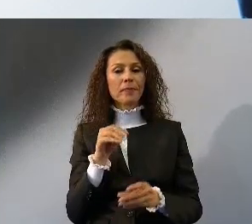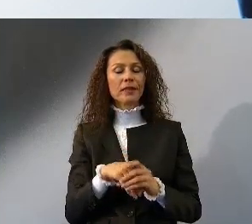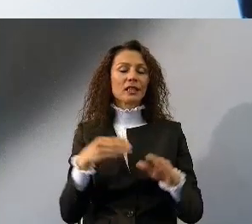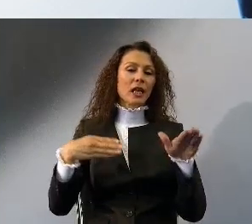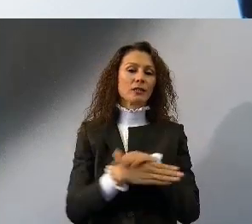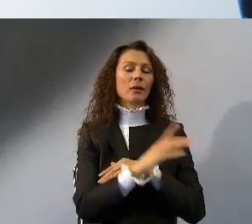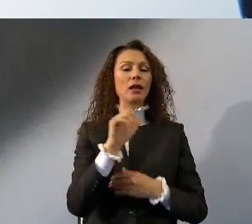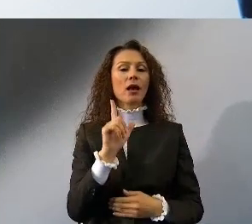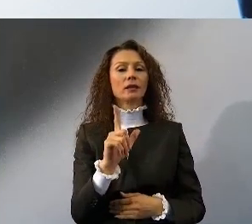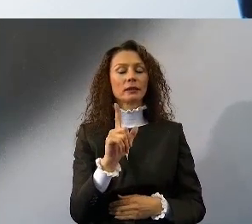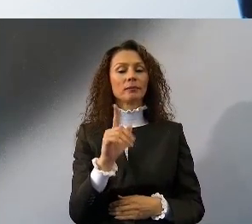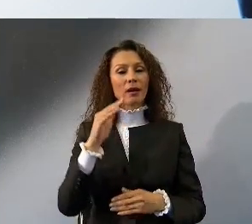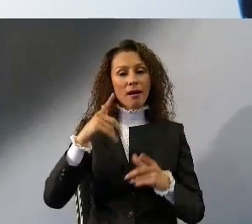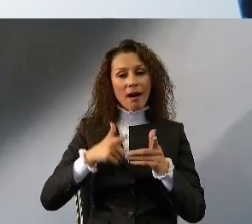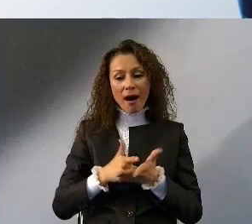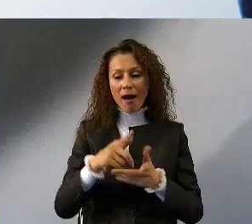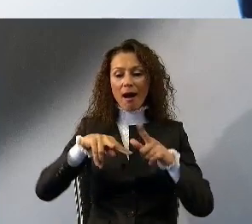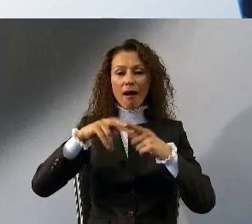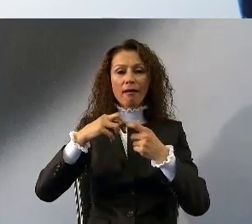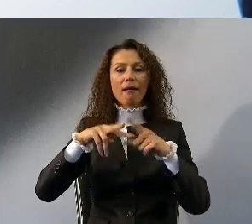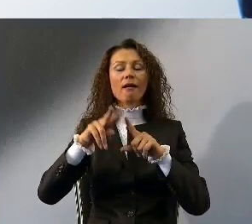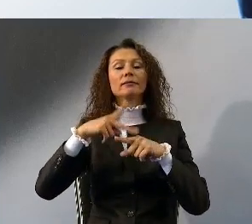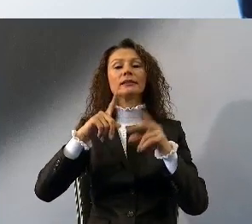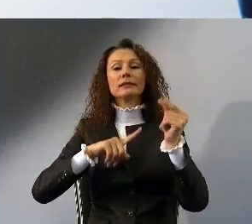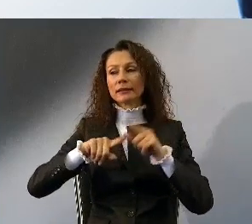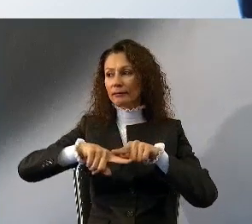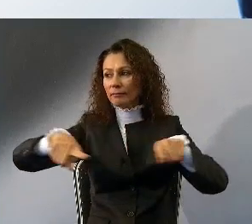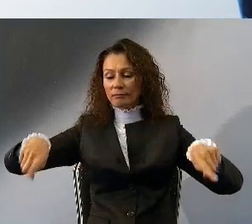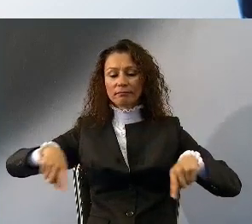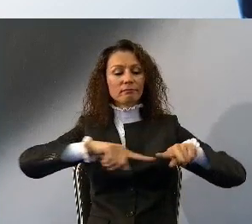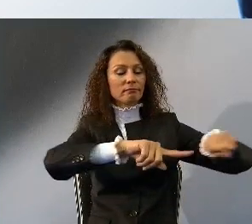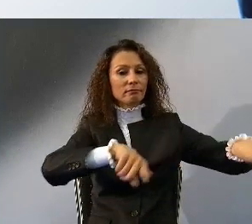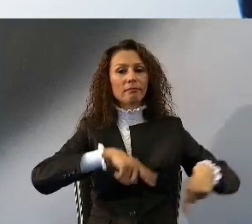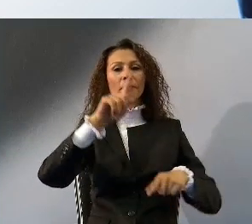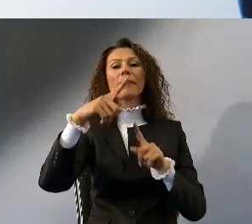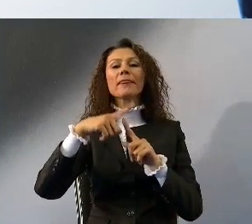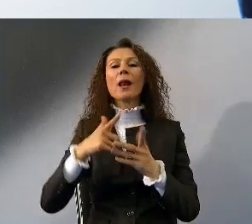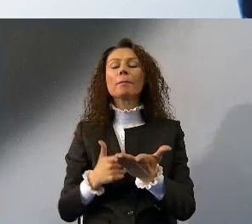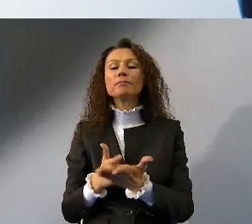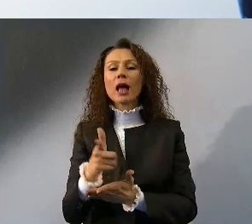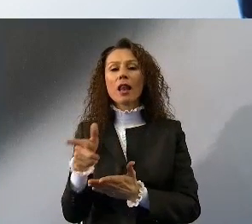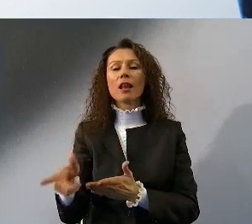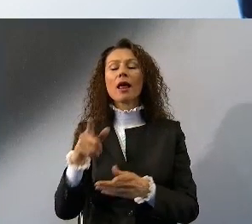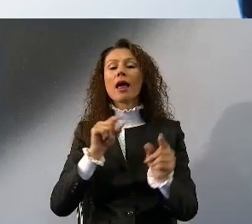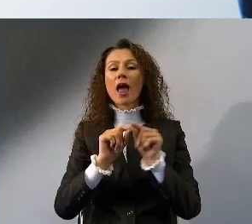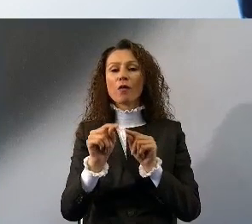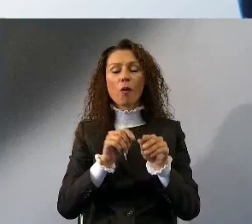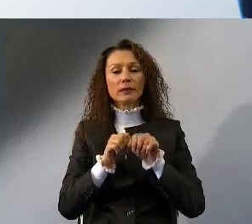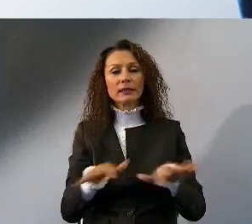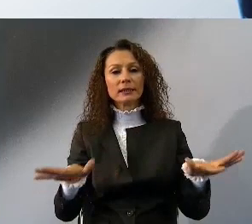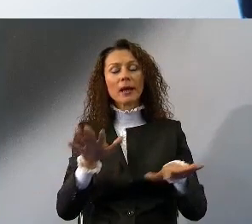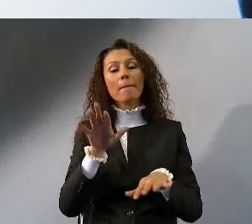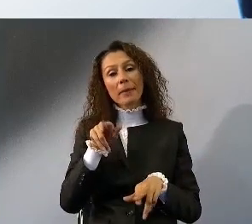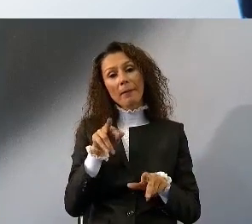geçmemiz lazım. Eğimli arazileri de içine alan, eğimli arazileri de birer tarımsal ekosistem olarak kabul eden farklı